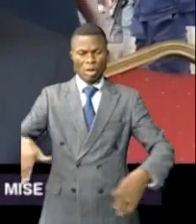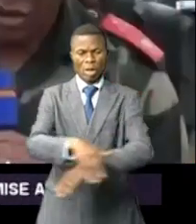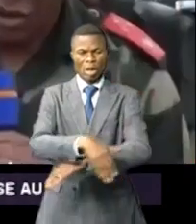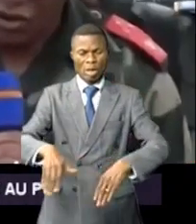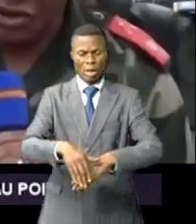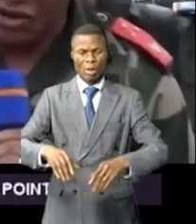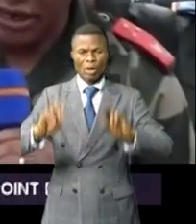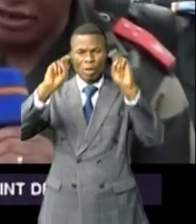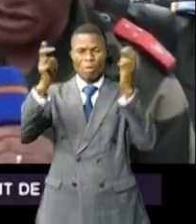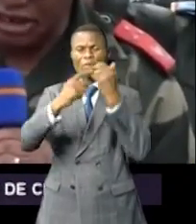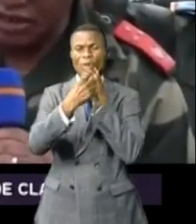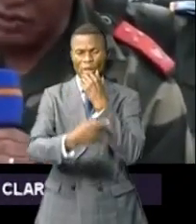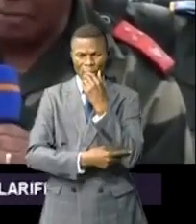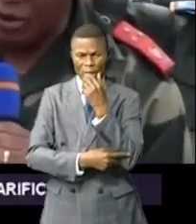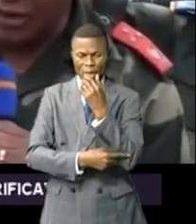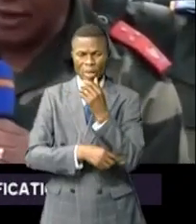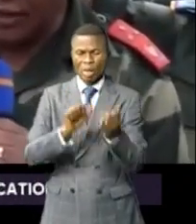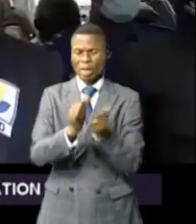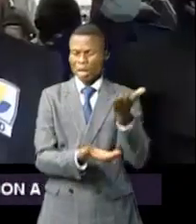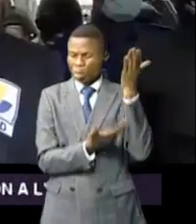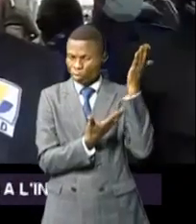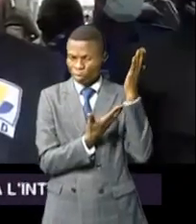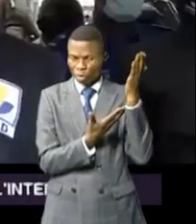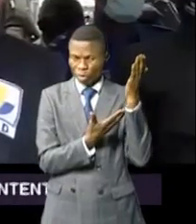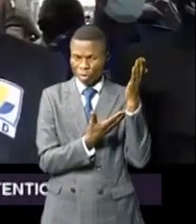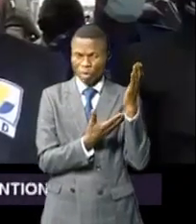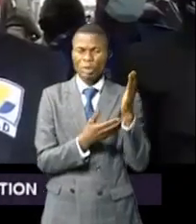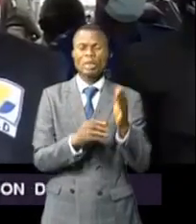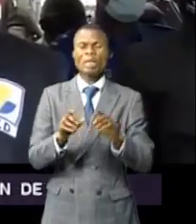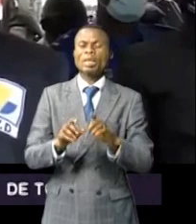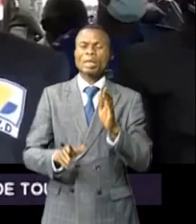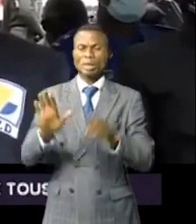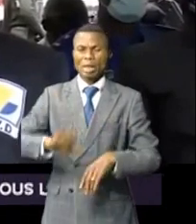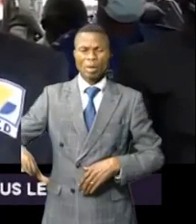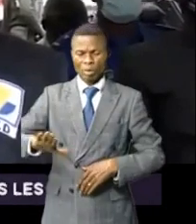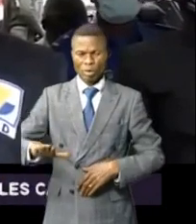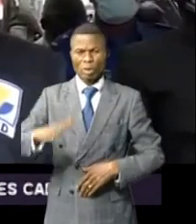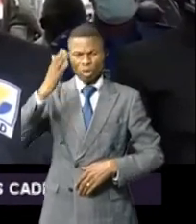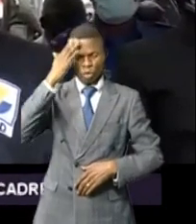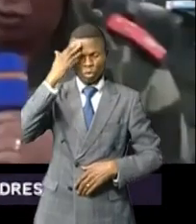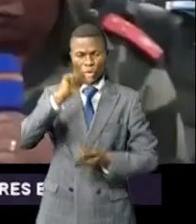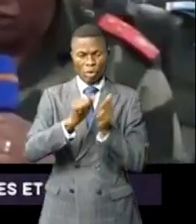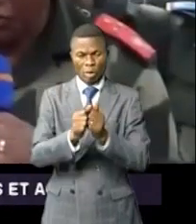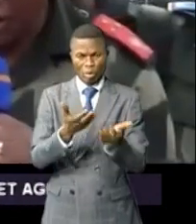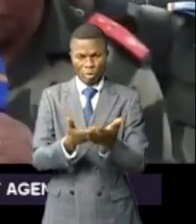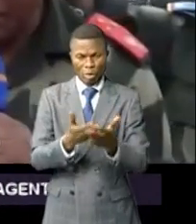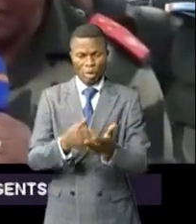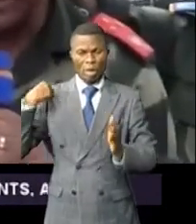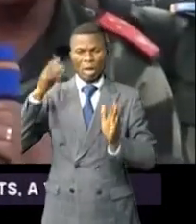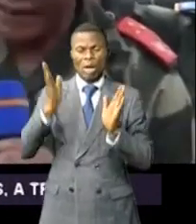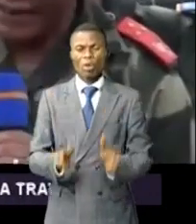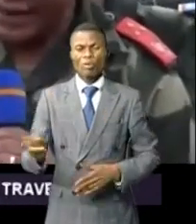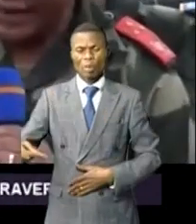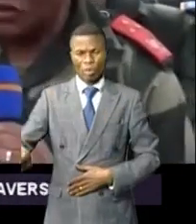Goma constitue un enjeu dont la portée va au-delà de cette seule ville. Conscient de cet enjeu, le gouvernement